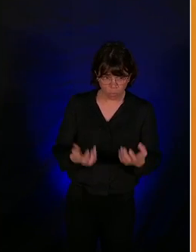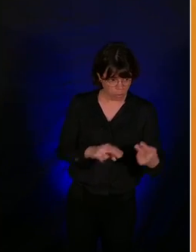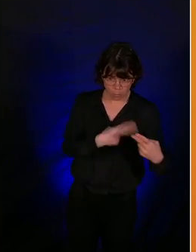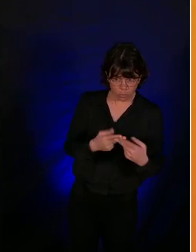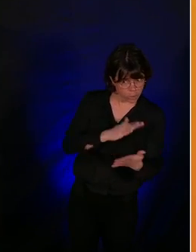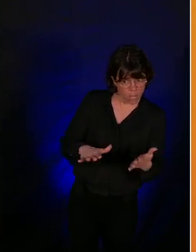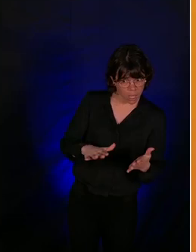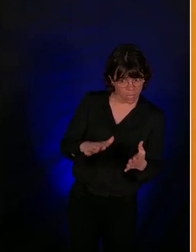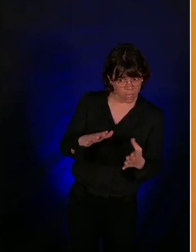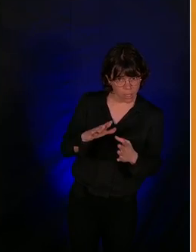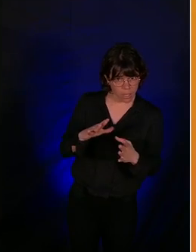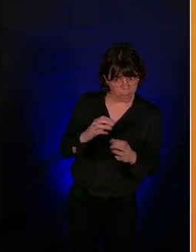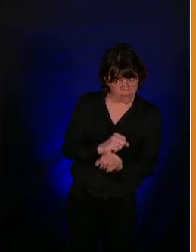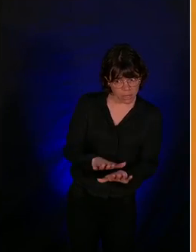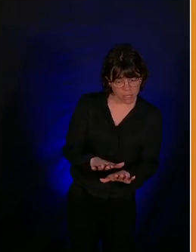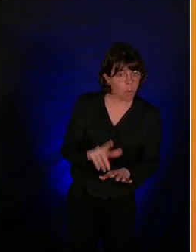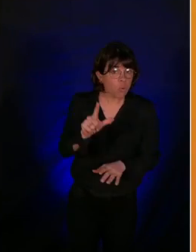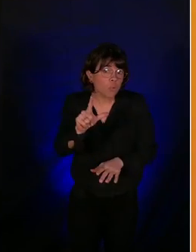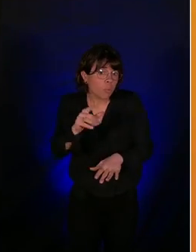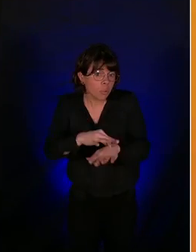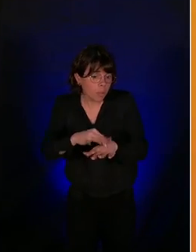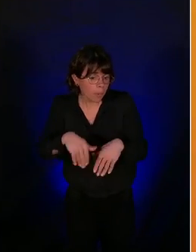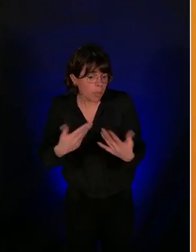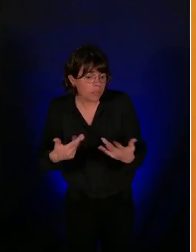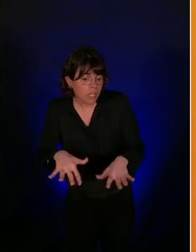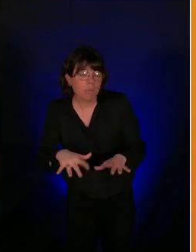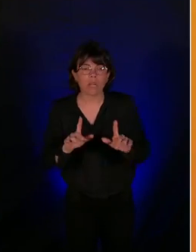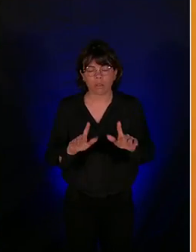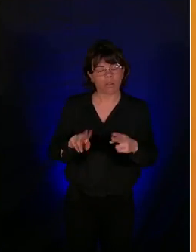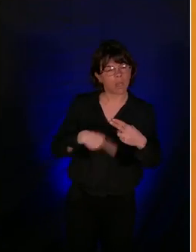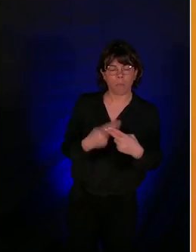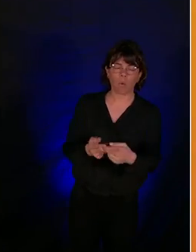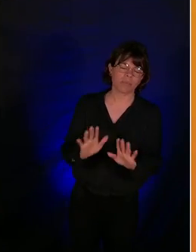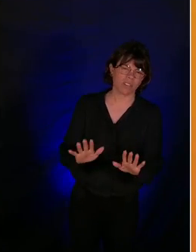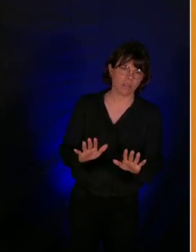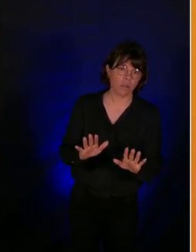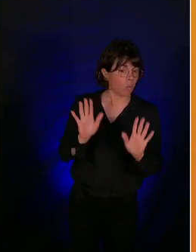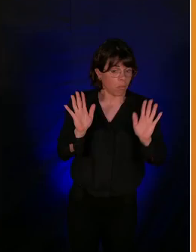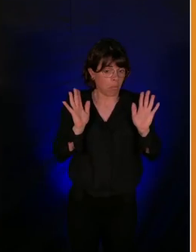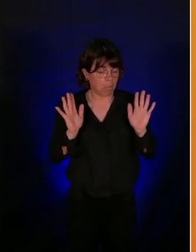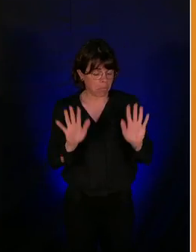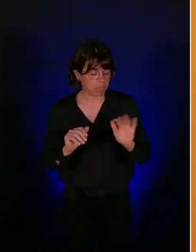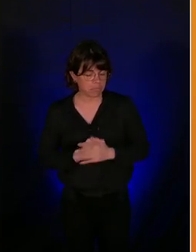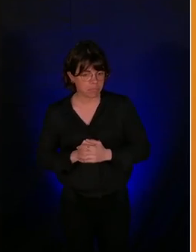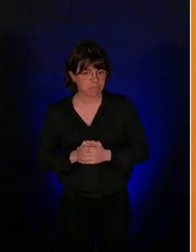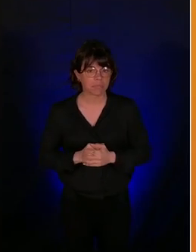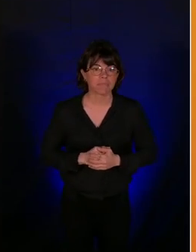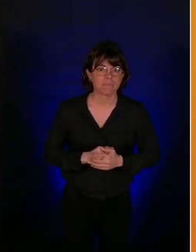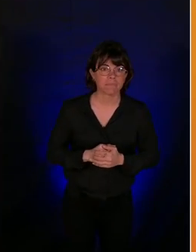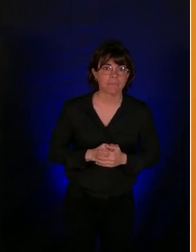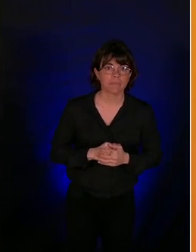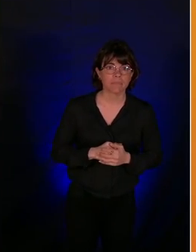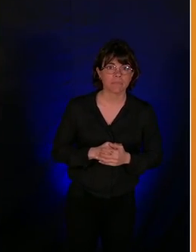vite fait qu vous voulez après c'est 2 minutes j'ai fini on répond mais comme ça au moinsoulez vas-y oui on entend